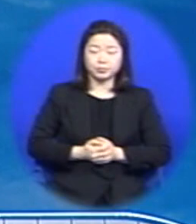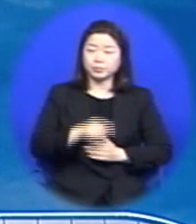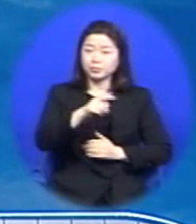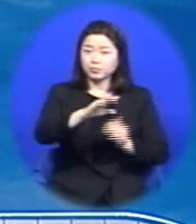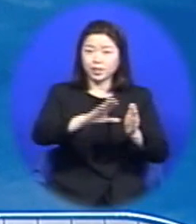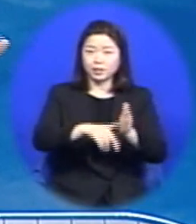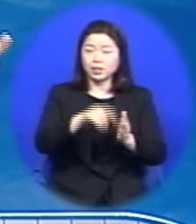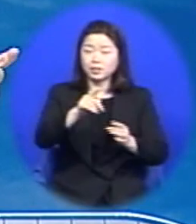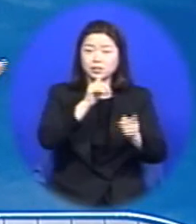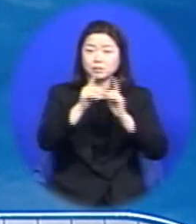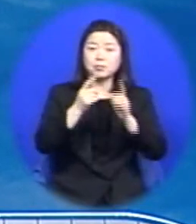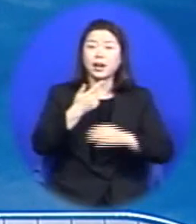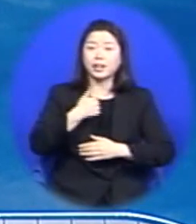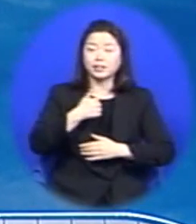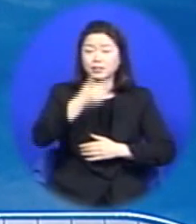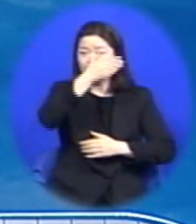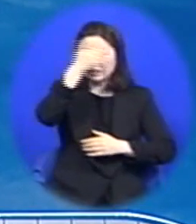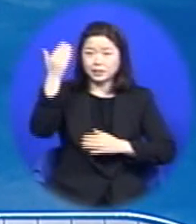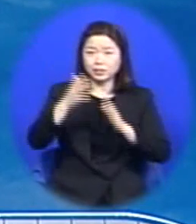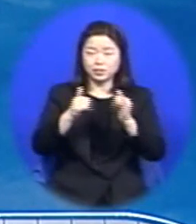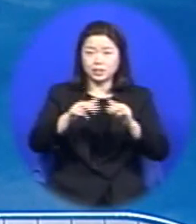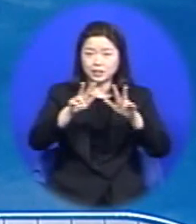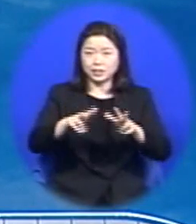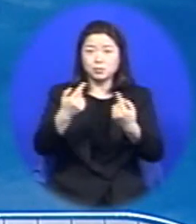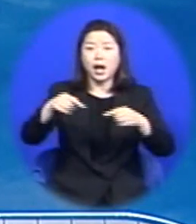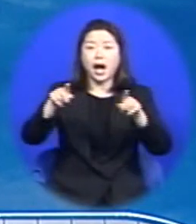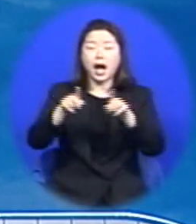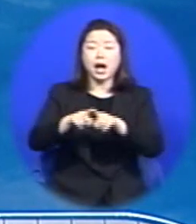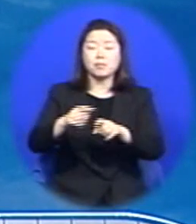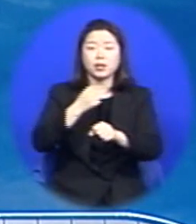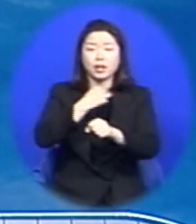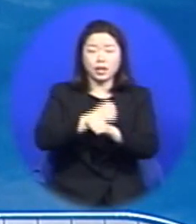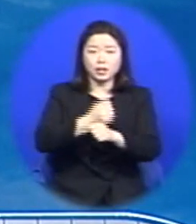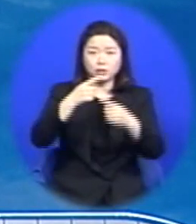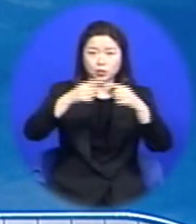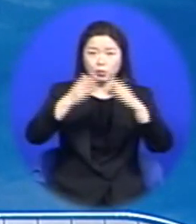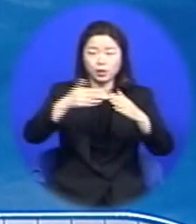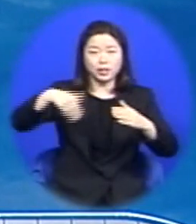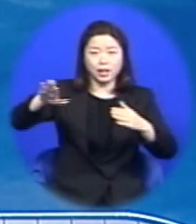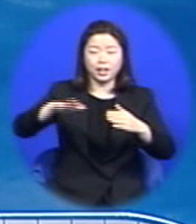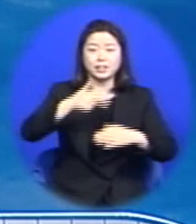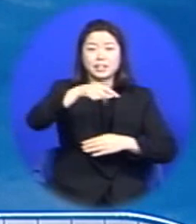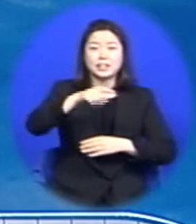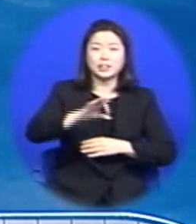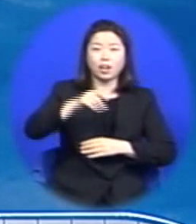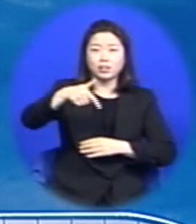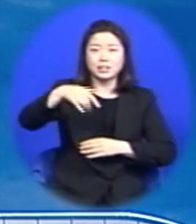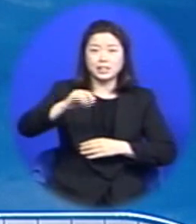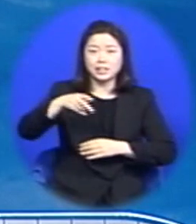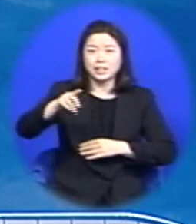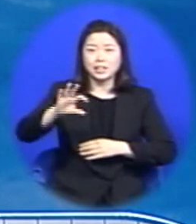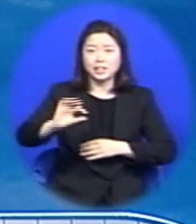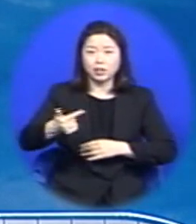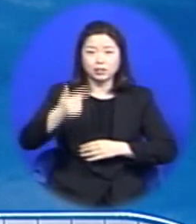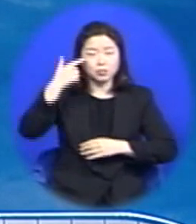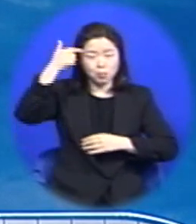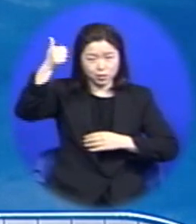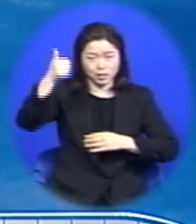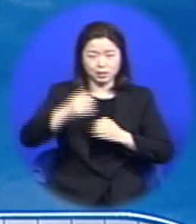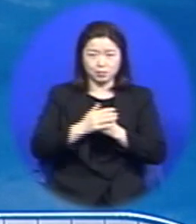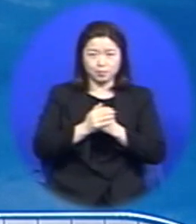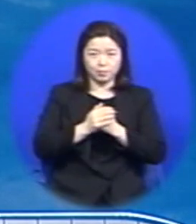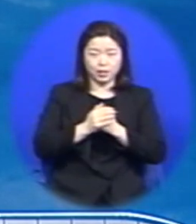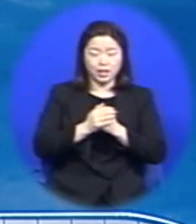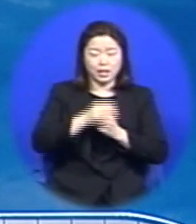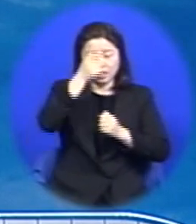그때 그 말하던 그 청년이 지금 함께 가는 교회에 나간 정기현 목사님이에요. 예배가 짧다고 느끼면 목사